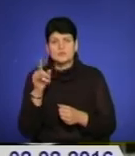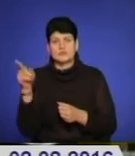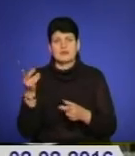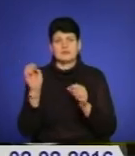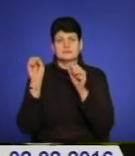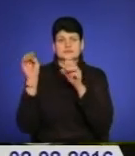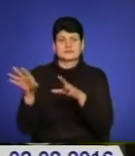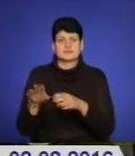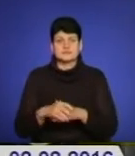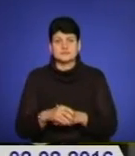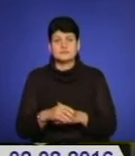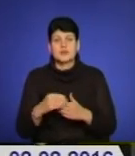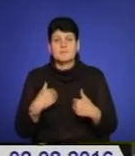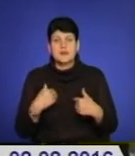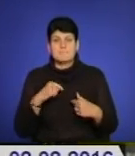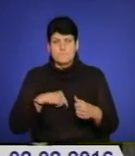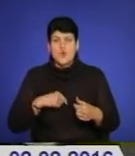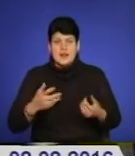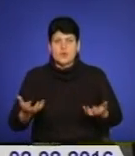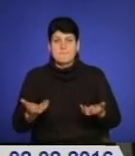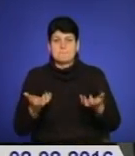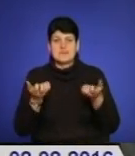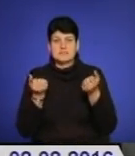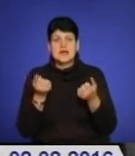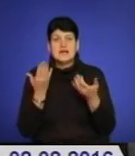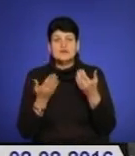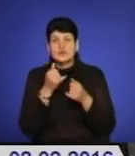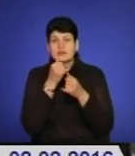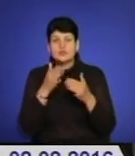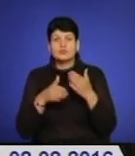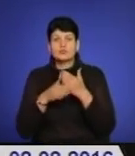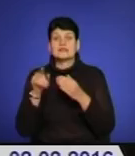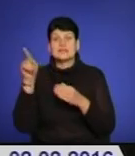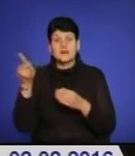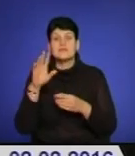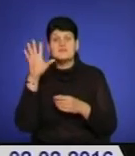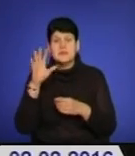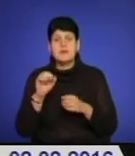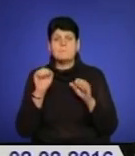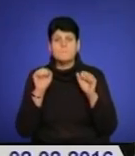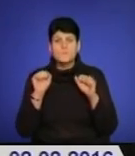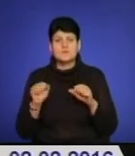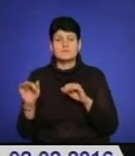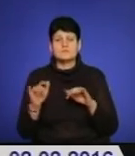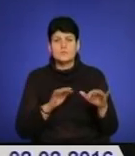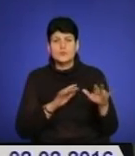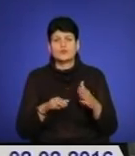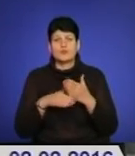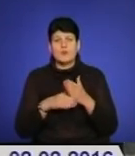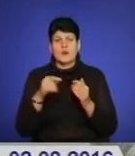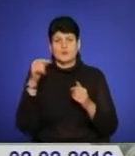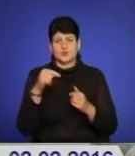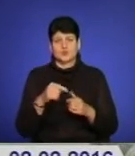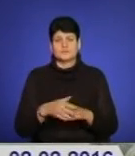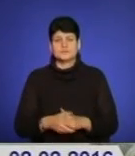залишили, що ми їх морально підтримували, бо якщо ми не можемо їм допомогти там, то ми всіма можливими способами допомагаємо їм